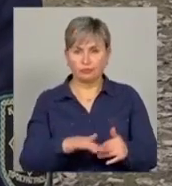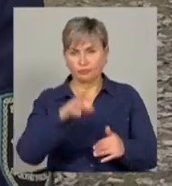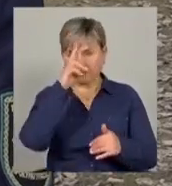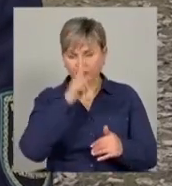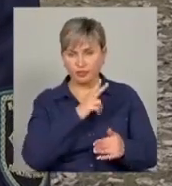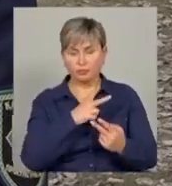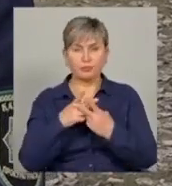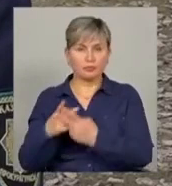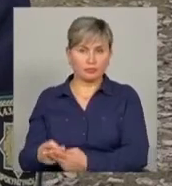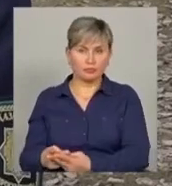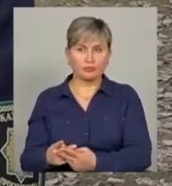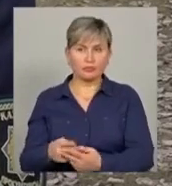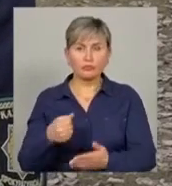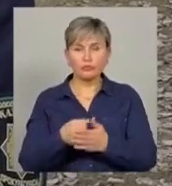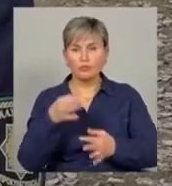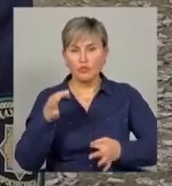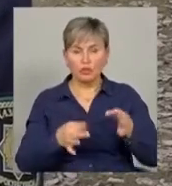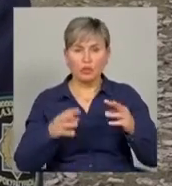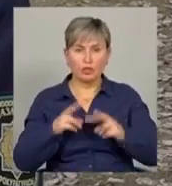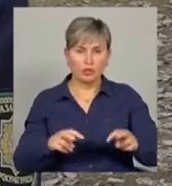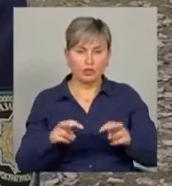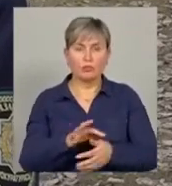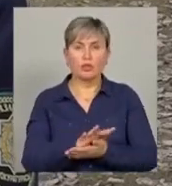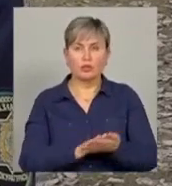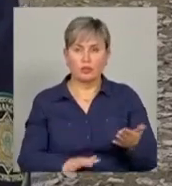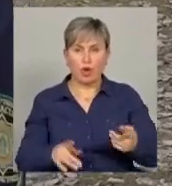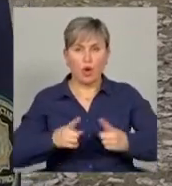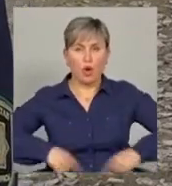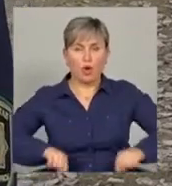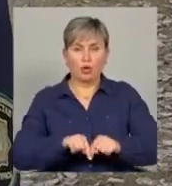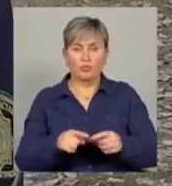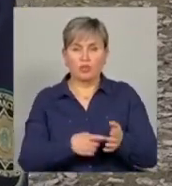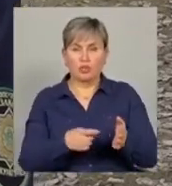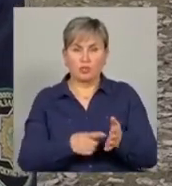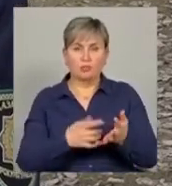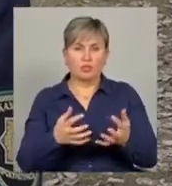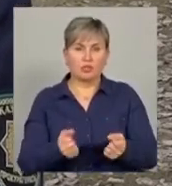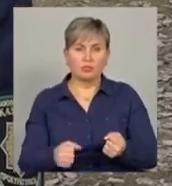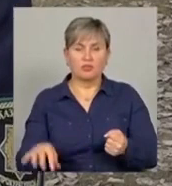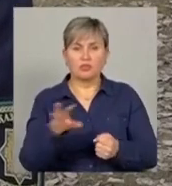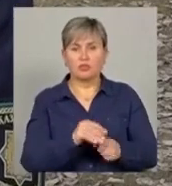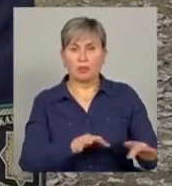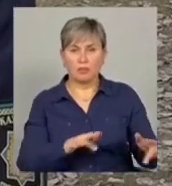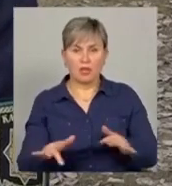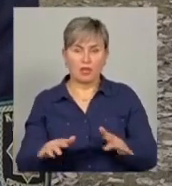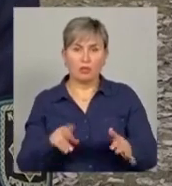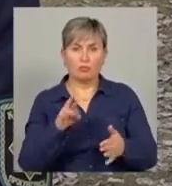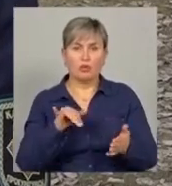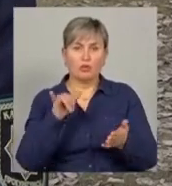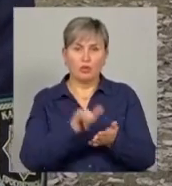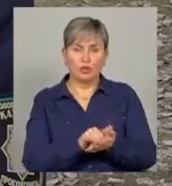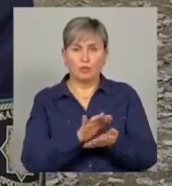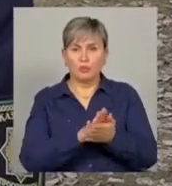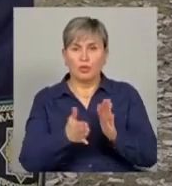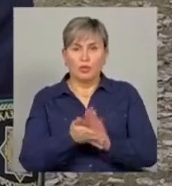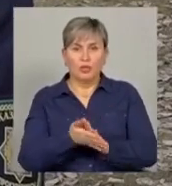2 месяца. Досудебное расследование продолжается. Органам следствия принимаются все меры по установлению